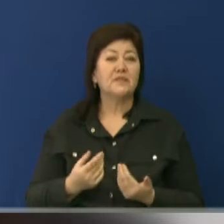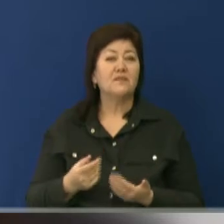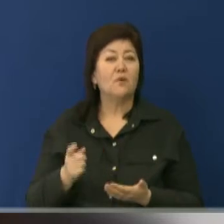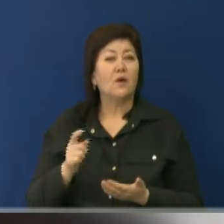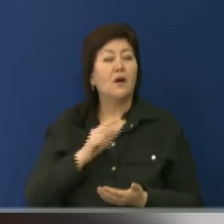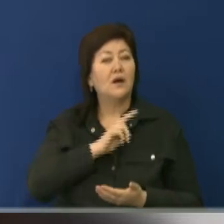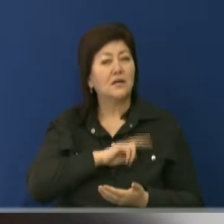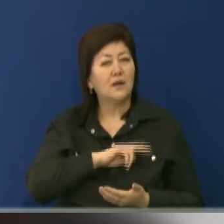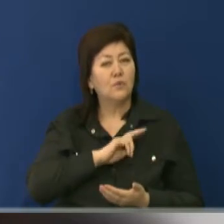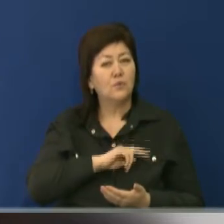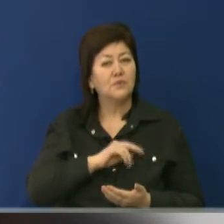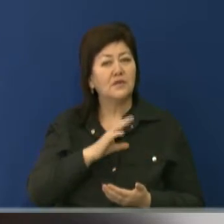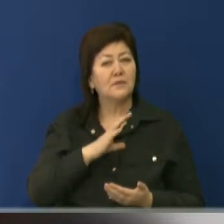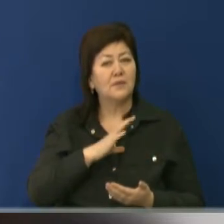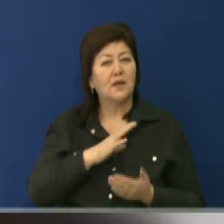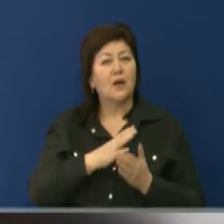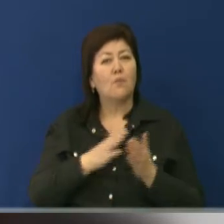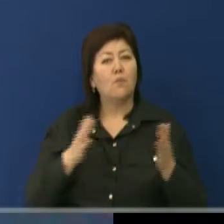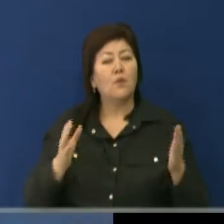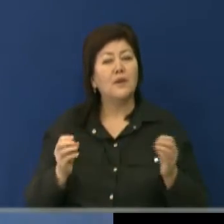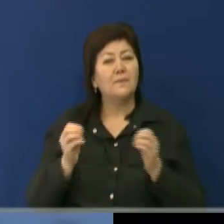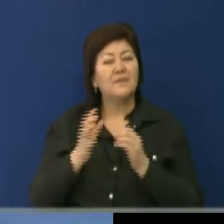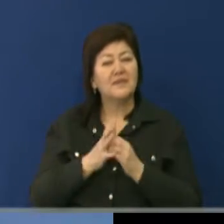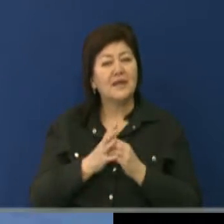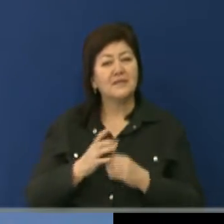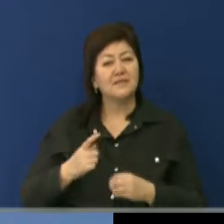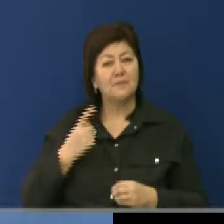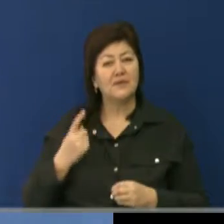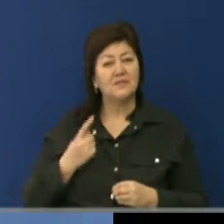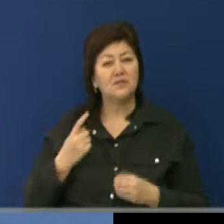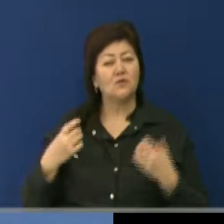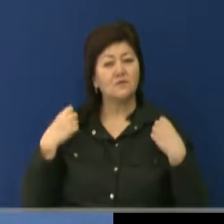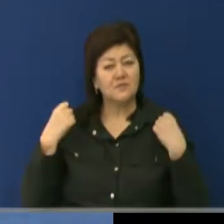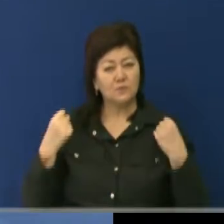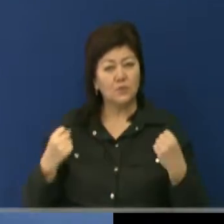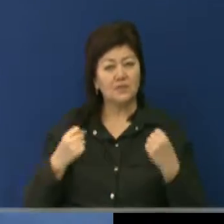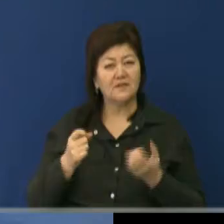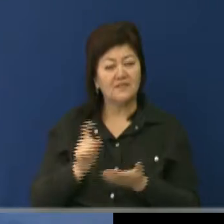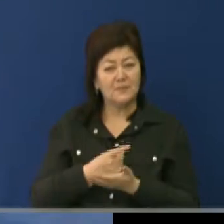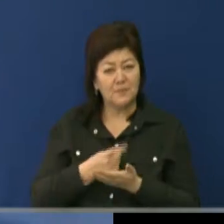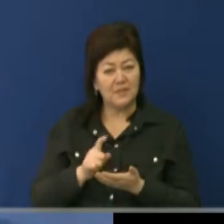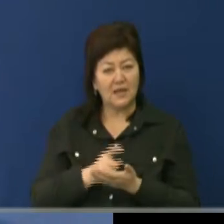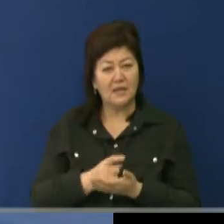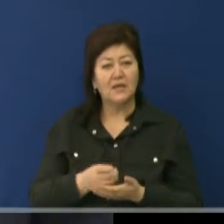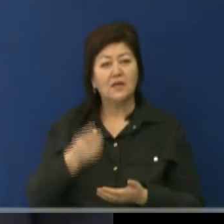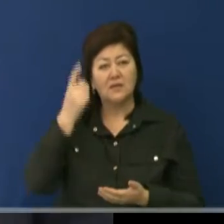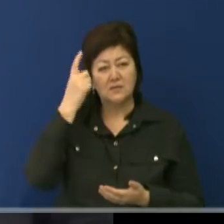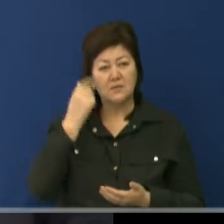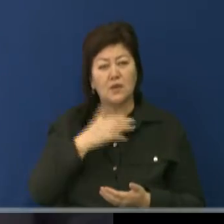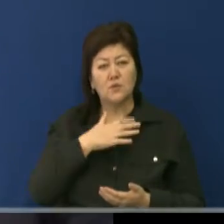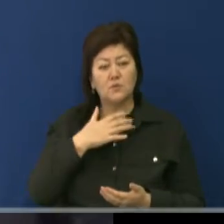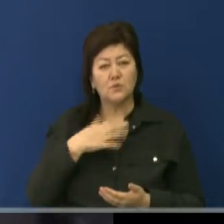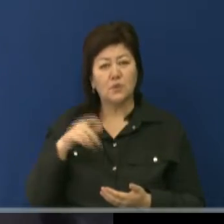Ром Хасанович КСРО-ның 15-тен астам спорт шеберін дайындады. Қазақстандағы грек-рим күресінің дамуы мен танымал болуына